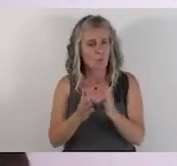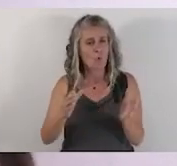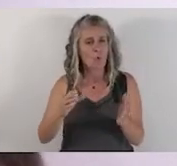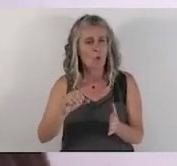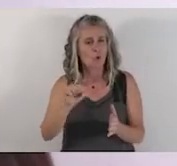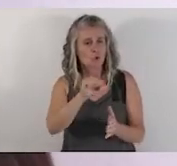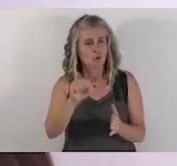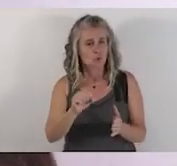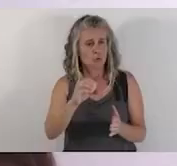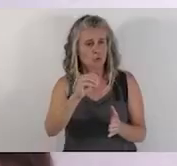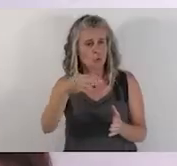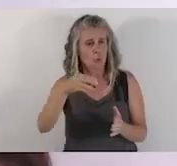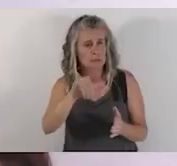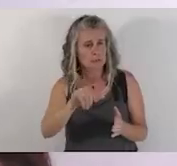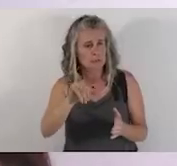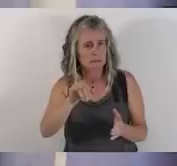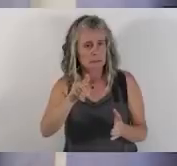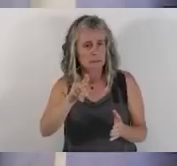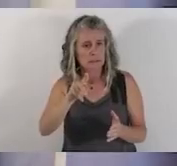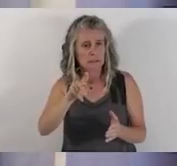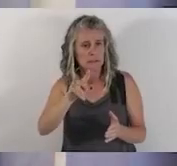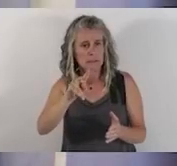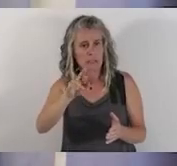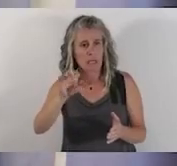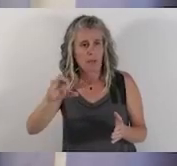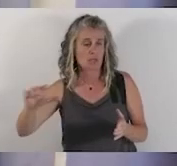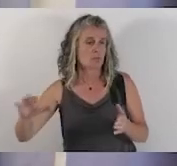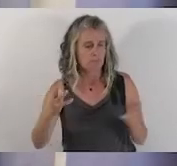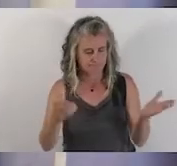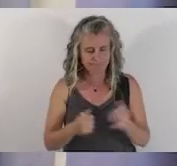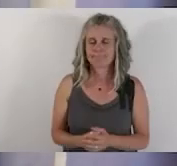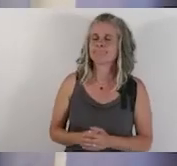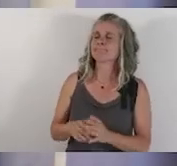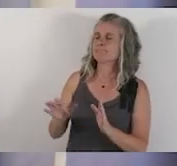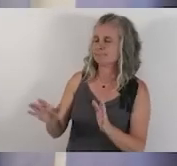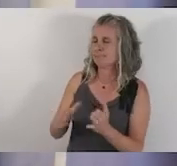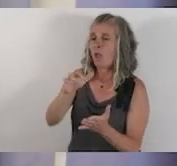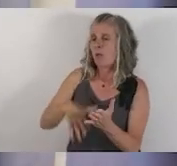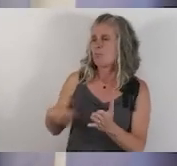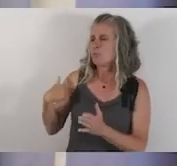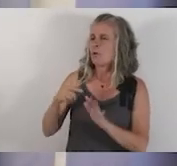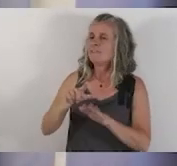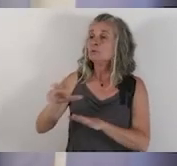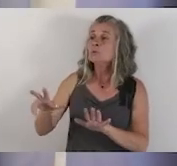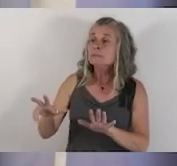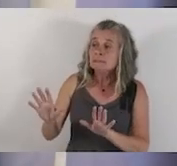Sur ce rapport 28, je dis bien 28,